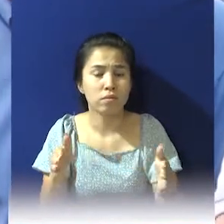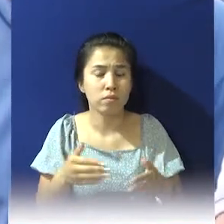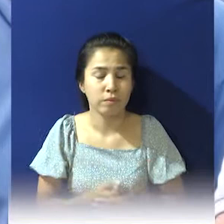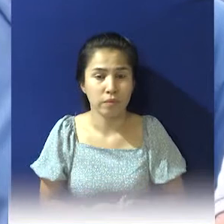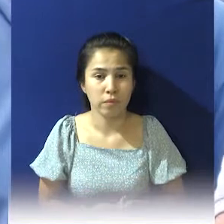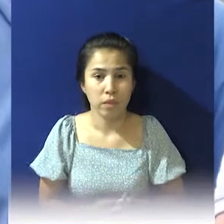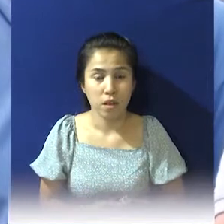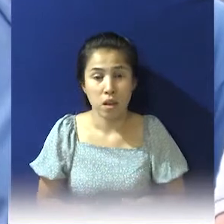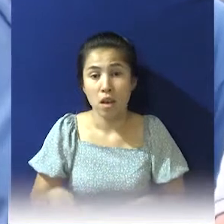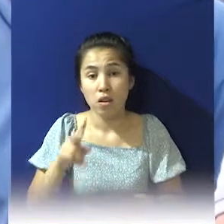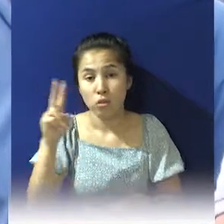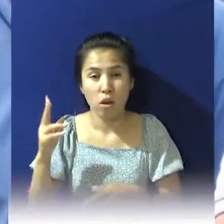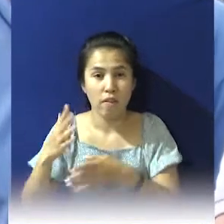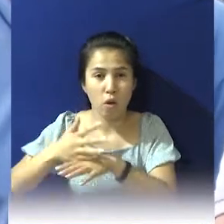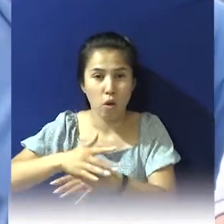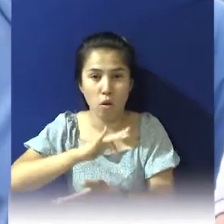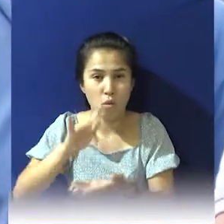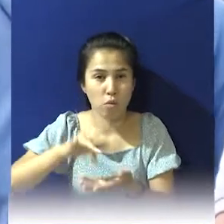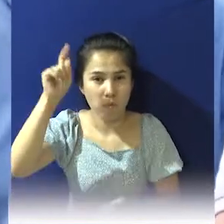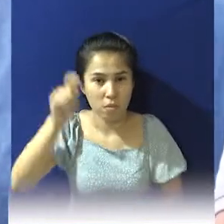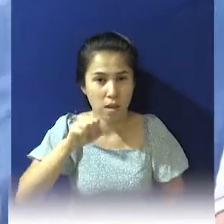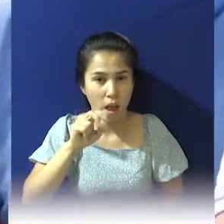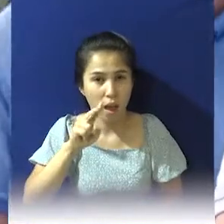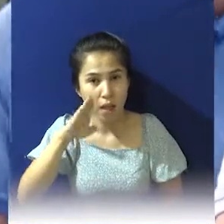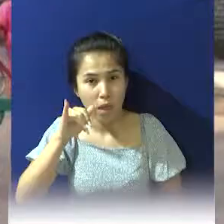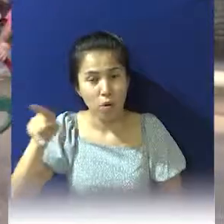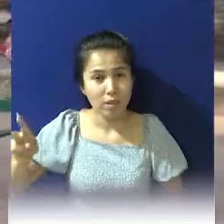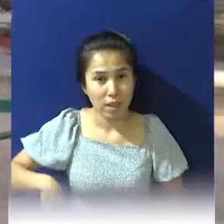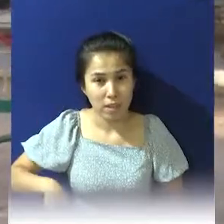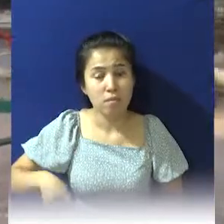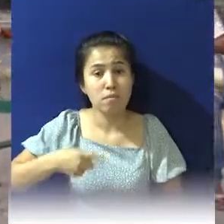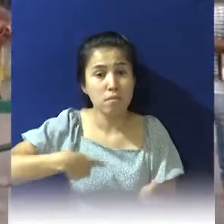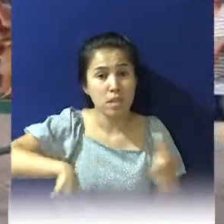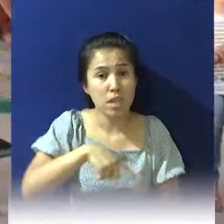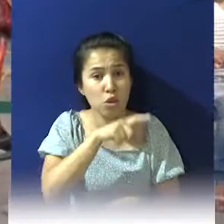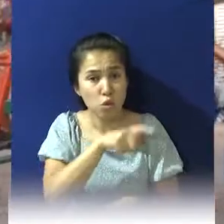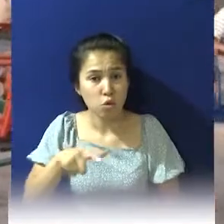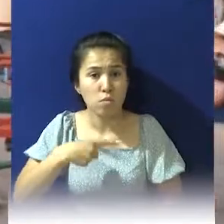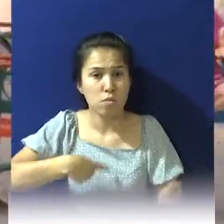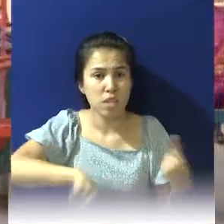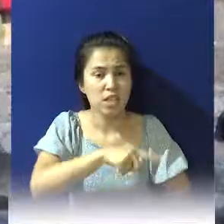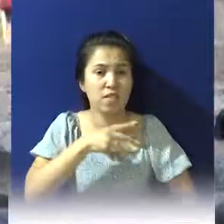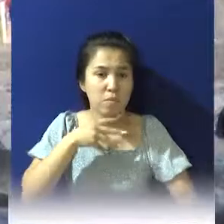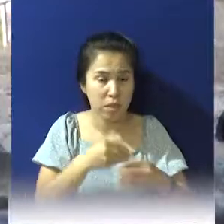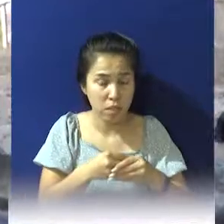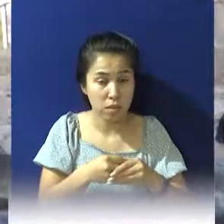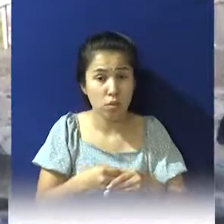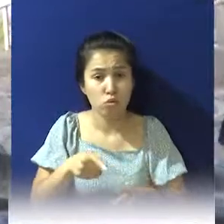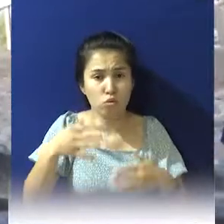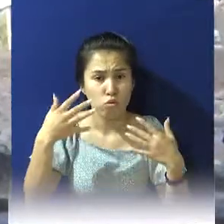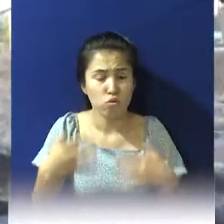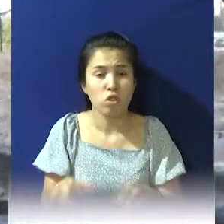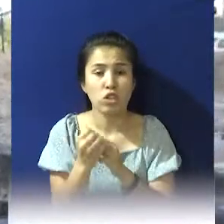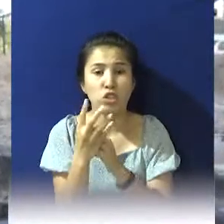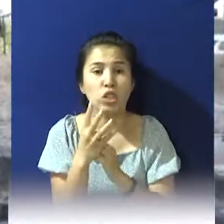Пыль столбом стоит. Ни белье не повесить, ни дышать невозможно. Другая беда местных жителей – это игровые площадки, точнее